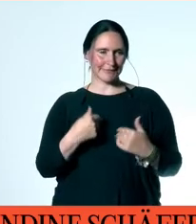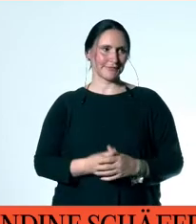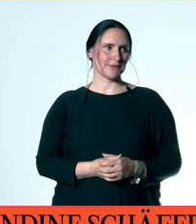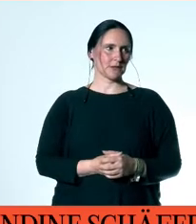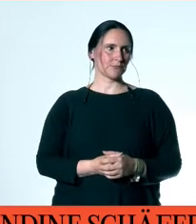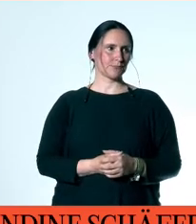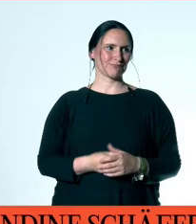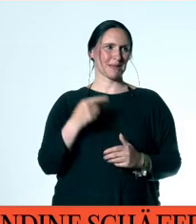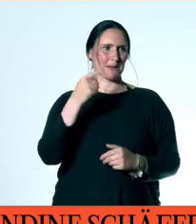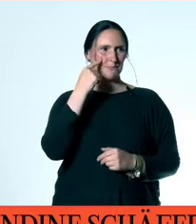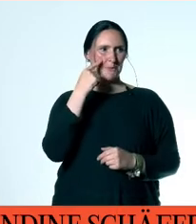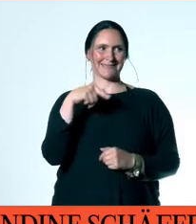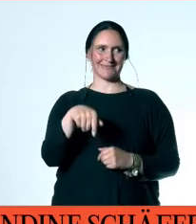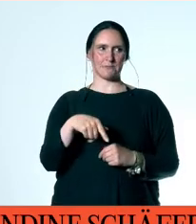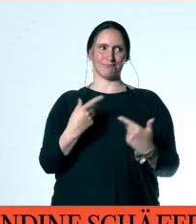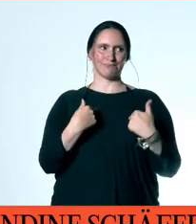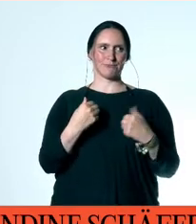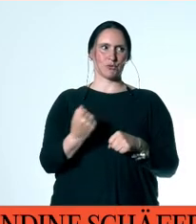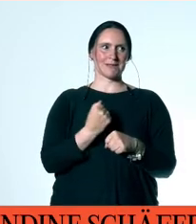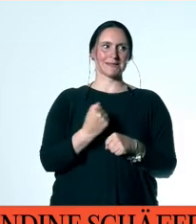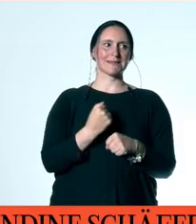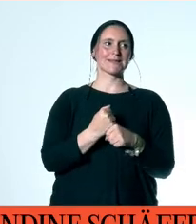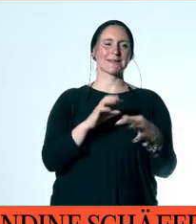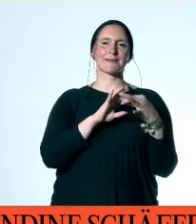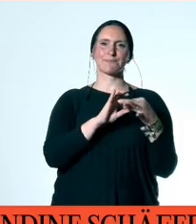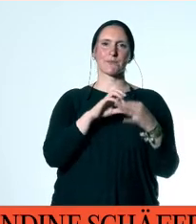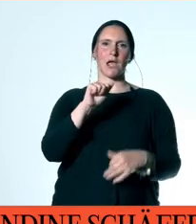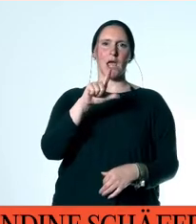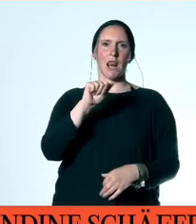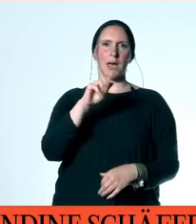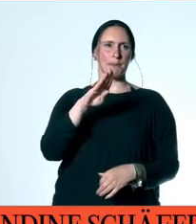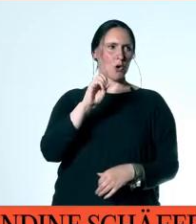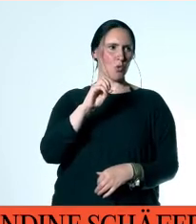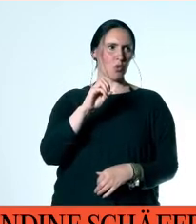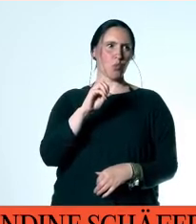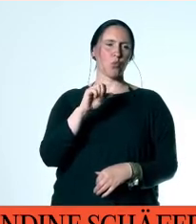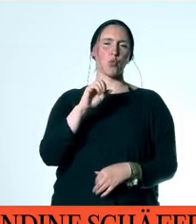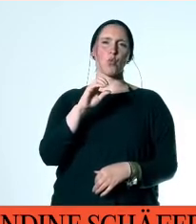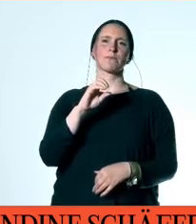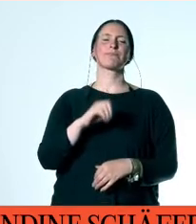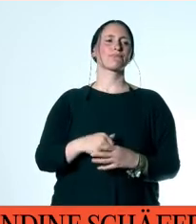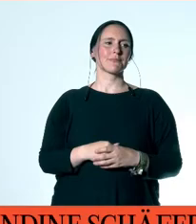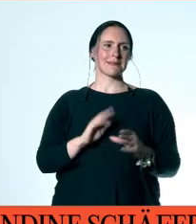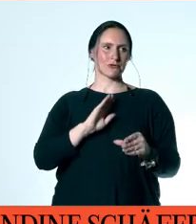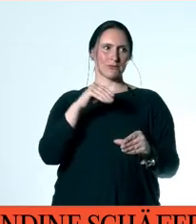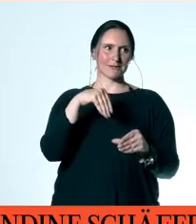Hoy en este momento pertenezco al grupo de alabado ancestral Las Tejadas.